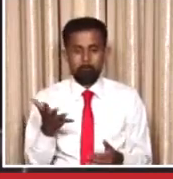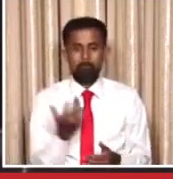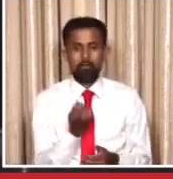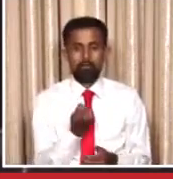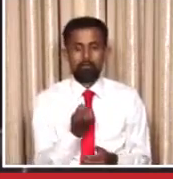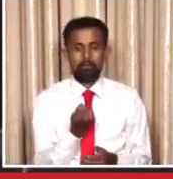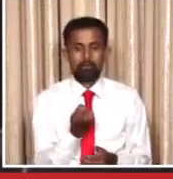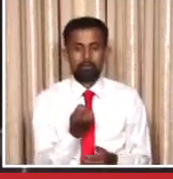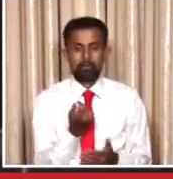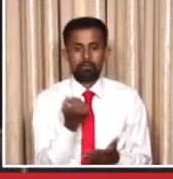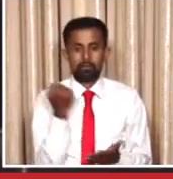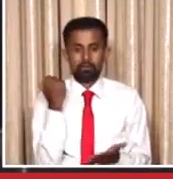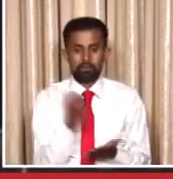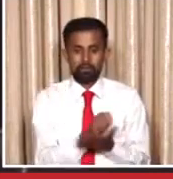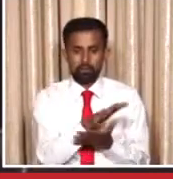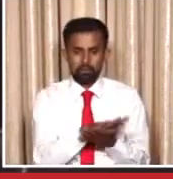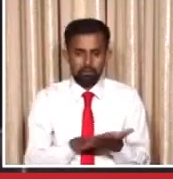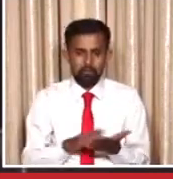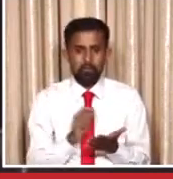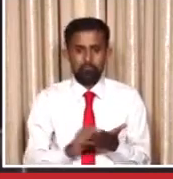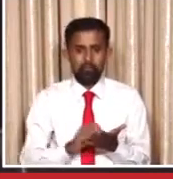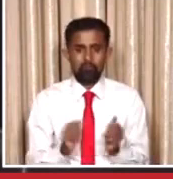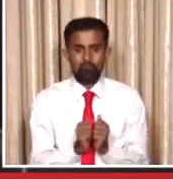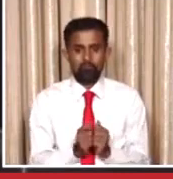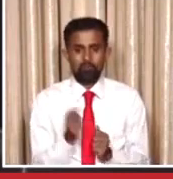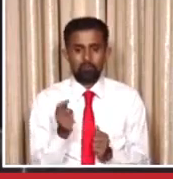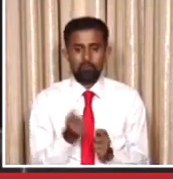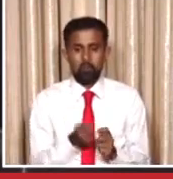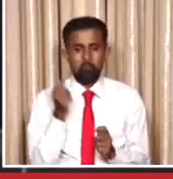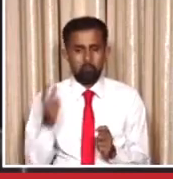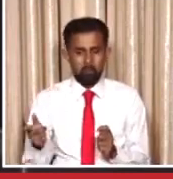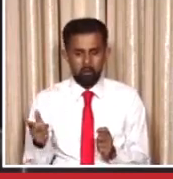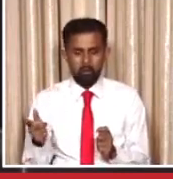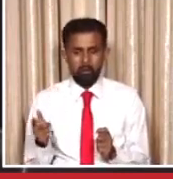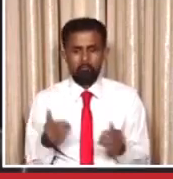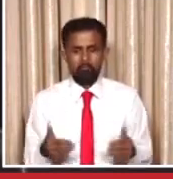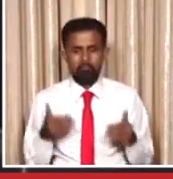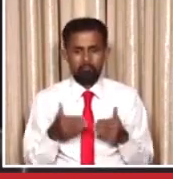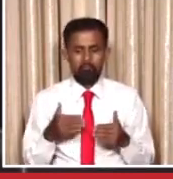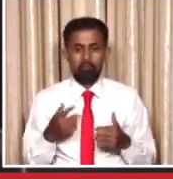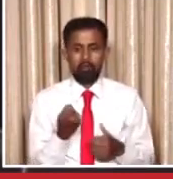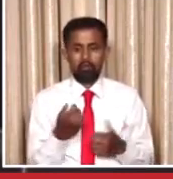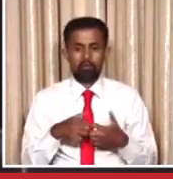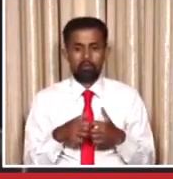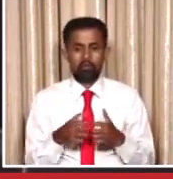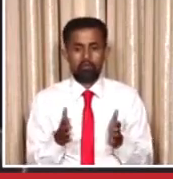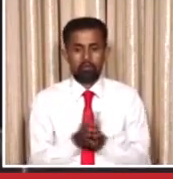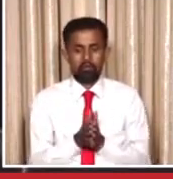ரெஜிஸ்டார்களுக்கு வழங்கப்படுகிறது. எனவே இந்த கொடுப்பனவோ இன்றிருக்கின்ற வாழ்க்கை செலவோடு ஒப்பிடுகின்ற பொழுதும் அதோடு